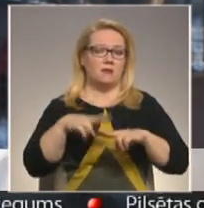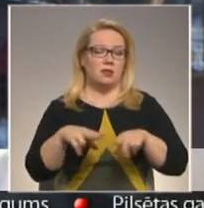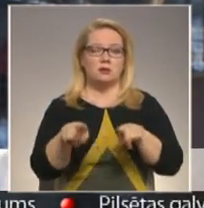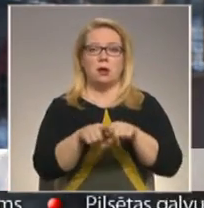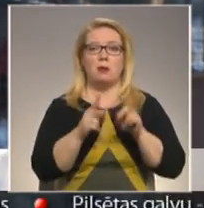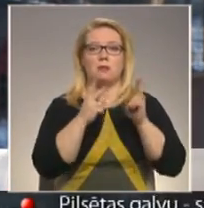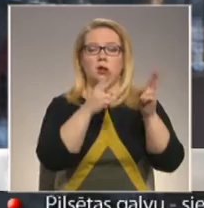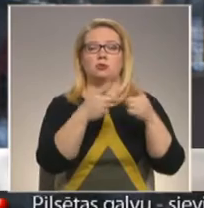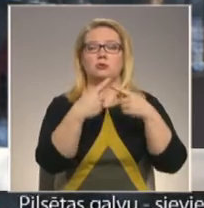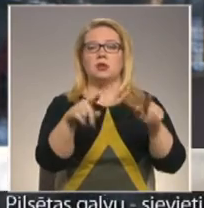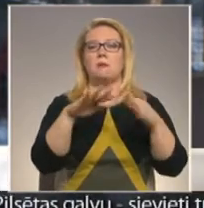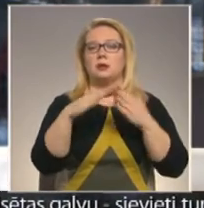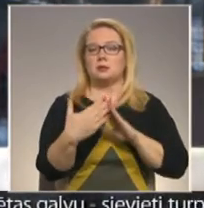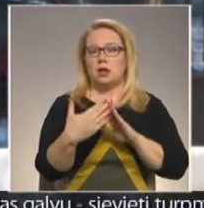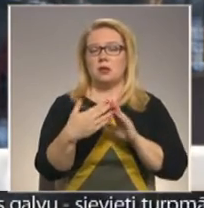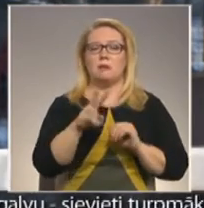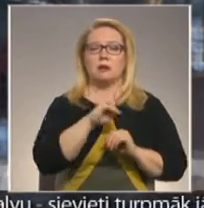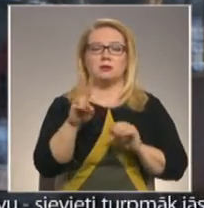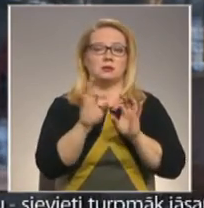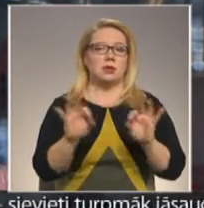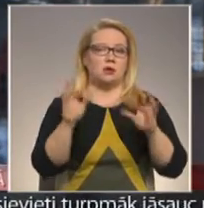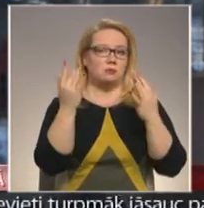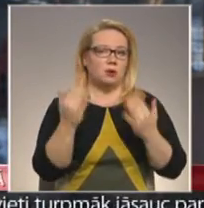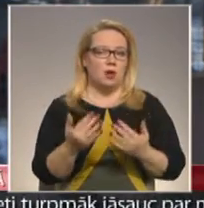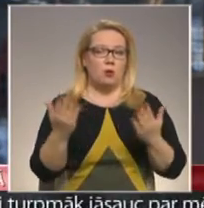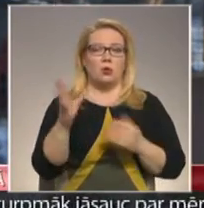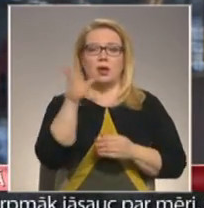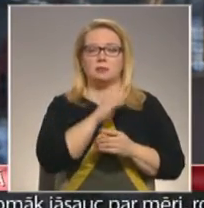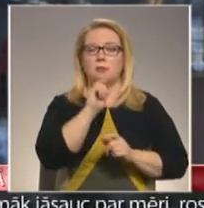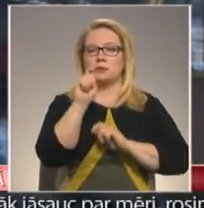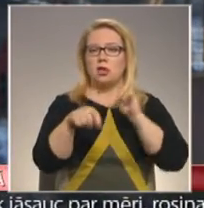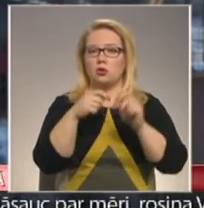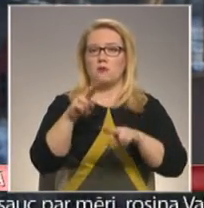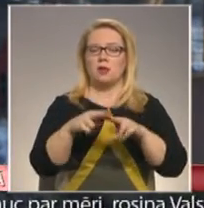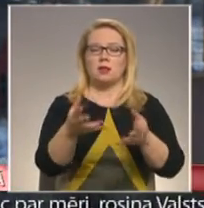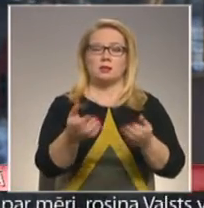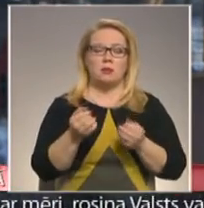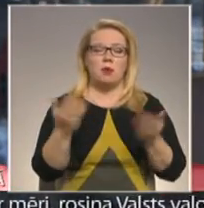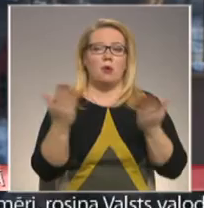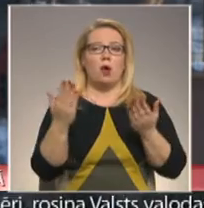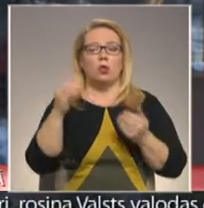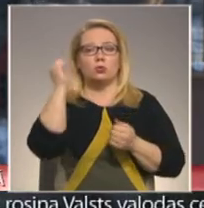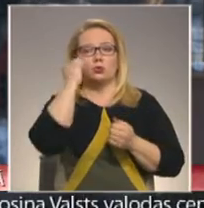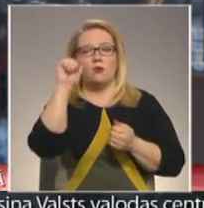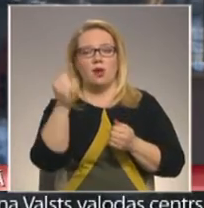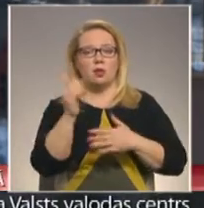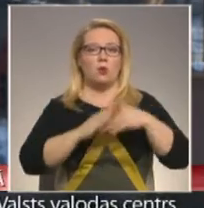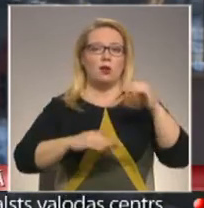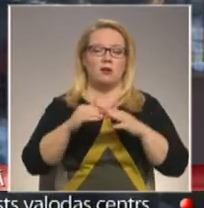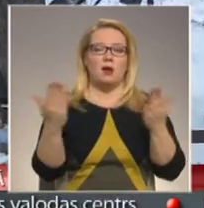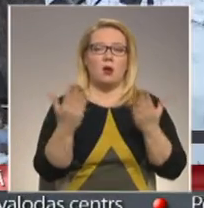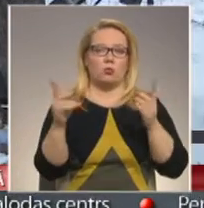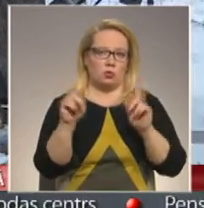mēs braucam arī uz citām pilsētām. Tas ir skaists pasākums, kur iespējams ziedojumu vietā saņemt sev kādu suvenīru, rokdarbu vai kādu